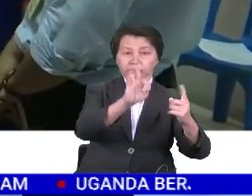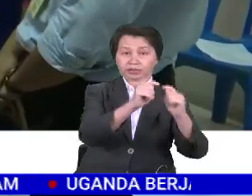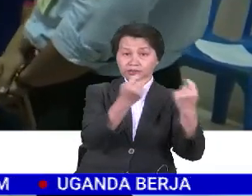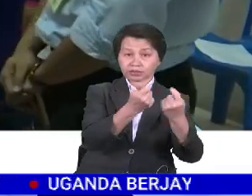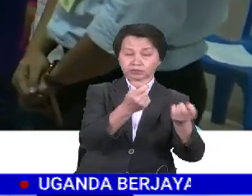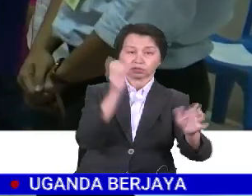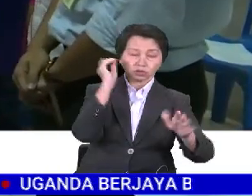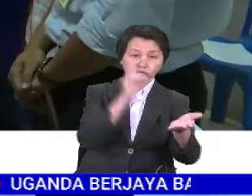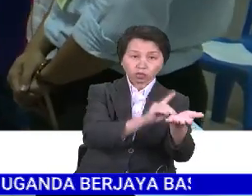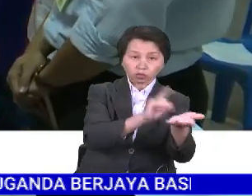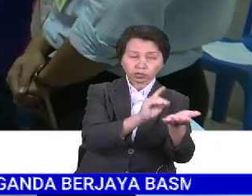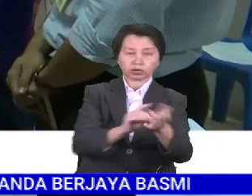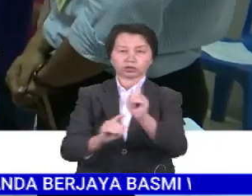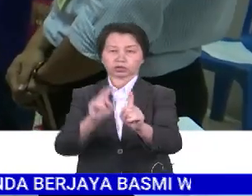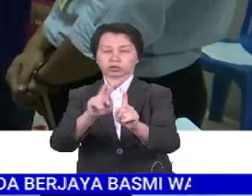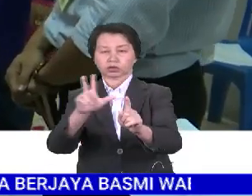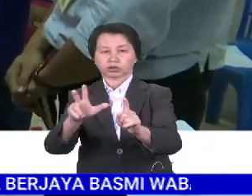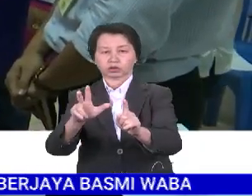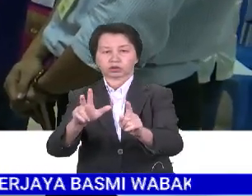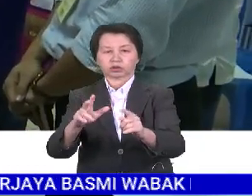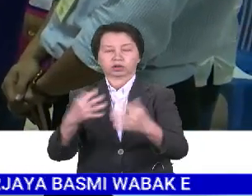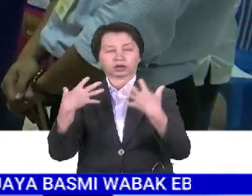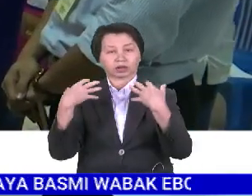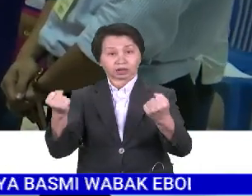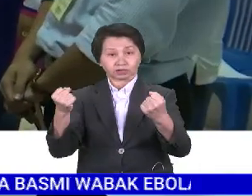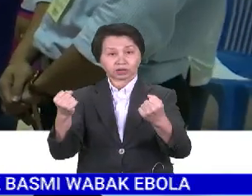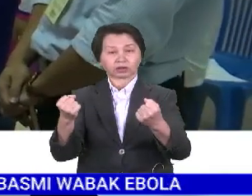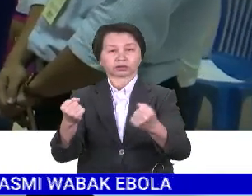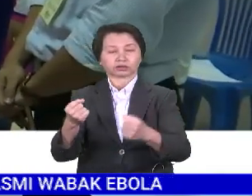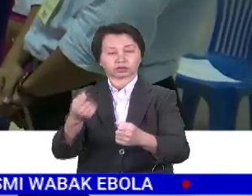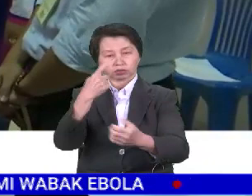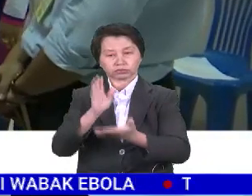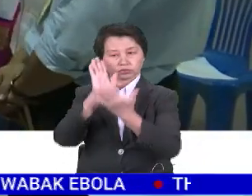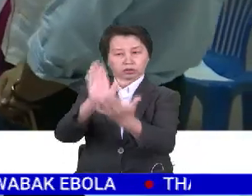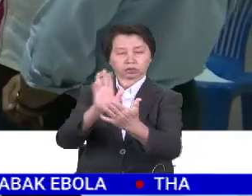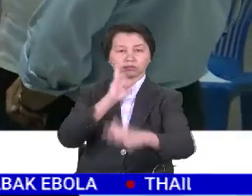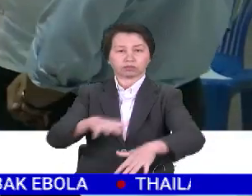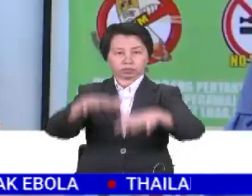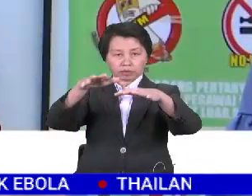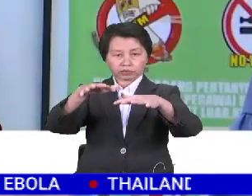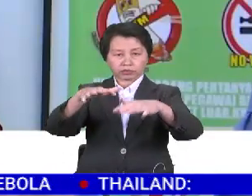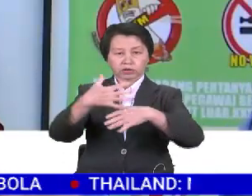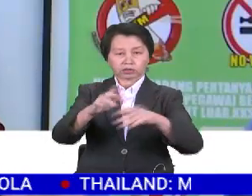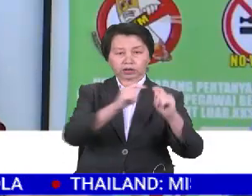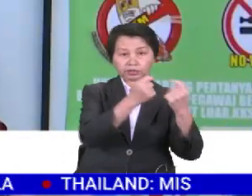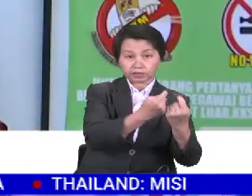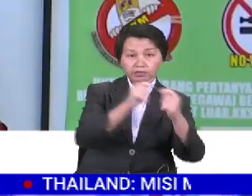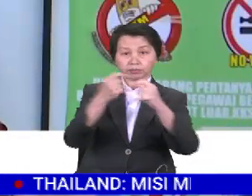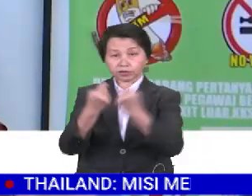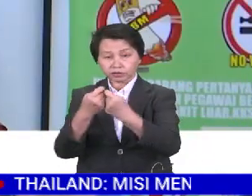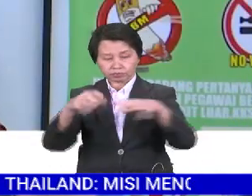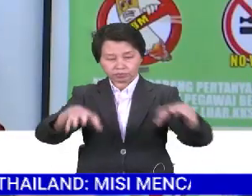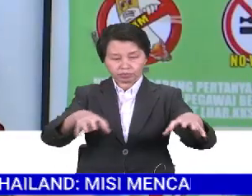pasukan perubatan dan 123 pasukan kesihatan bagi menghadapi banjir pada tahun ini. Dan pasukan perubatan ini